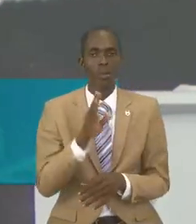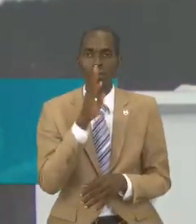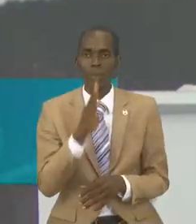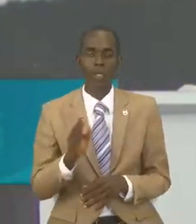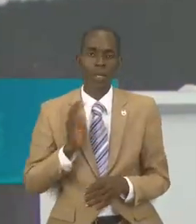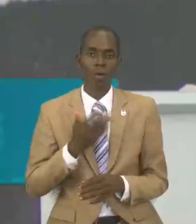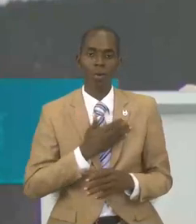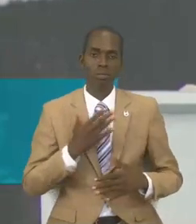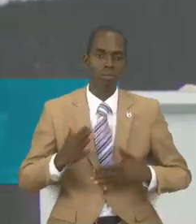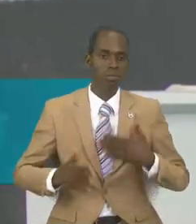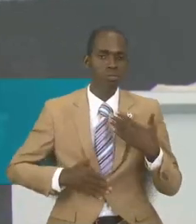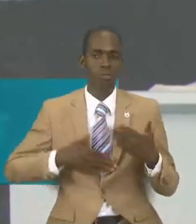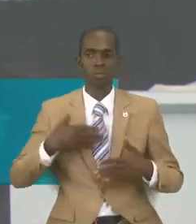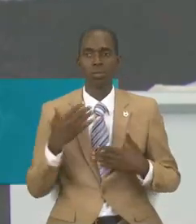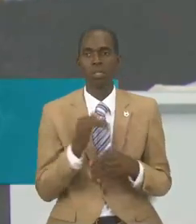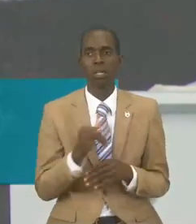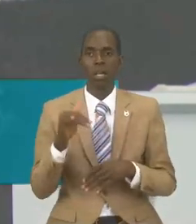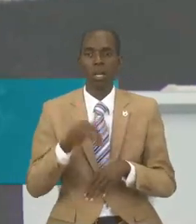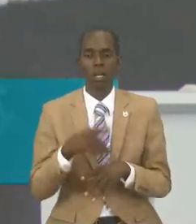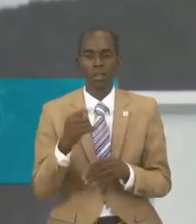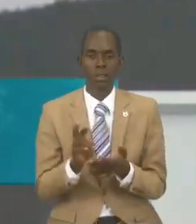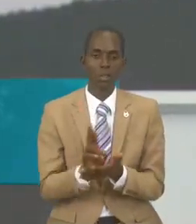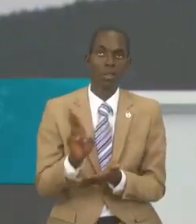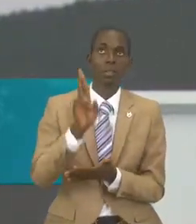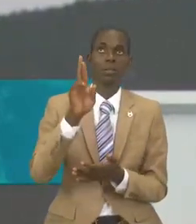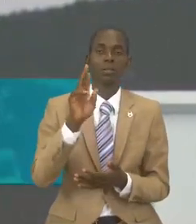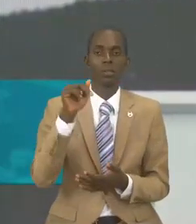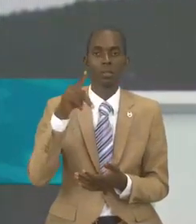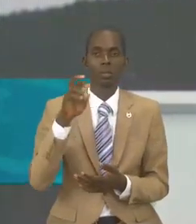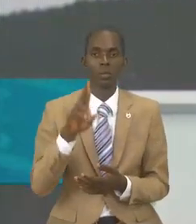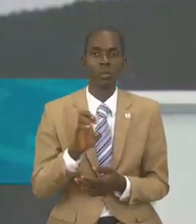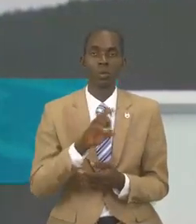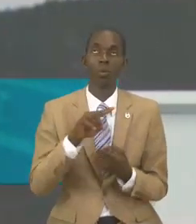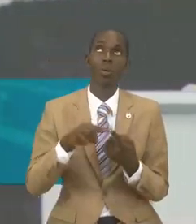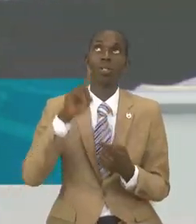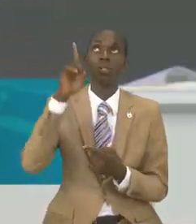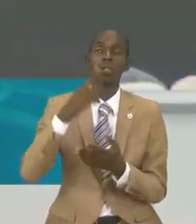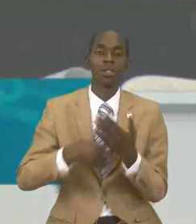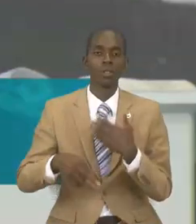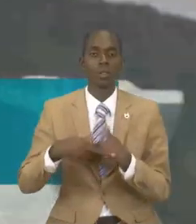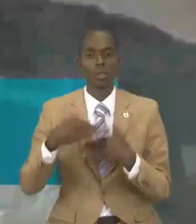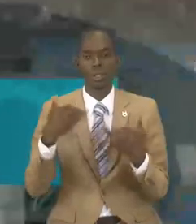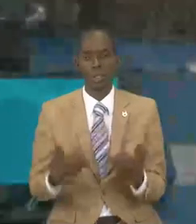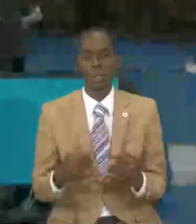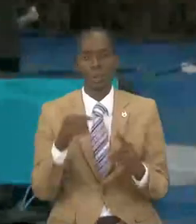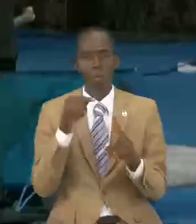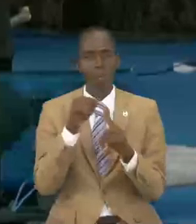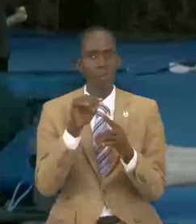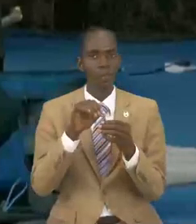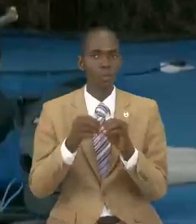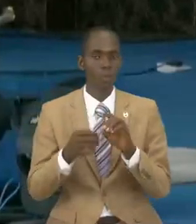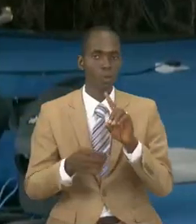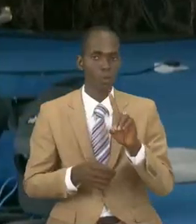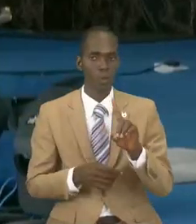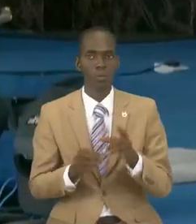notre réjouissance et notre enlèvement à son retour. Voyons la première partie, premier